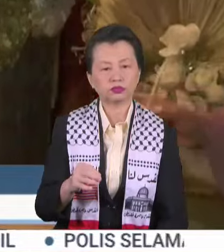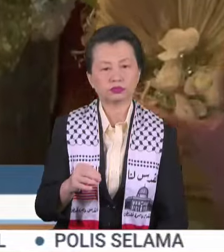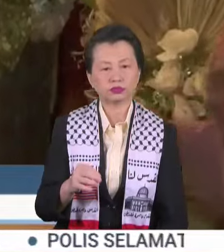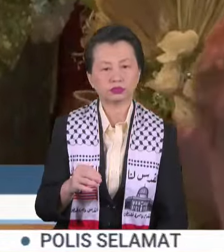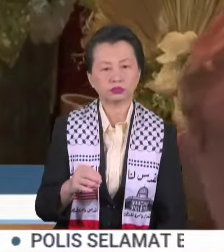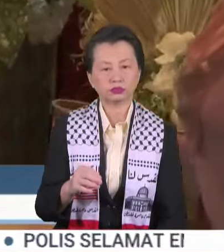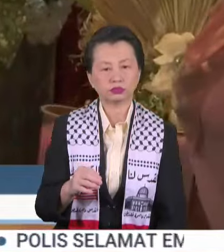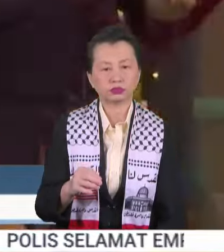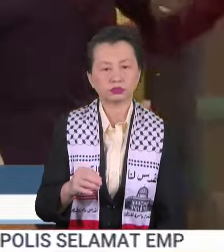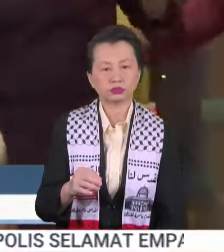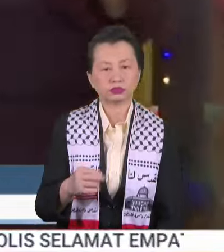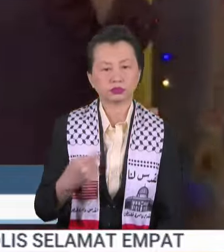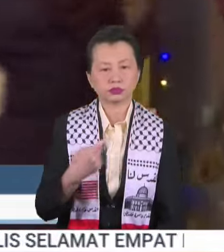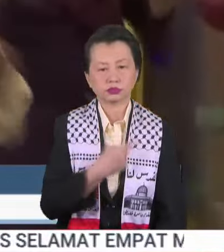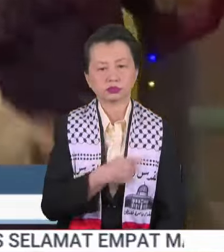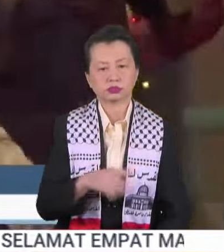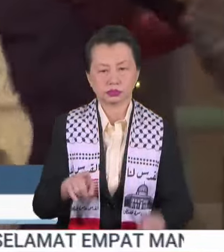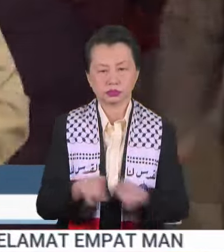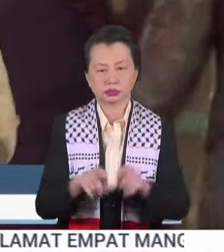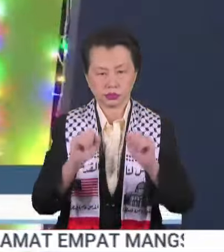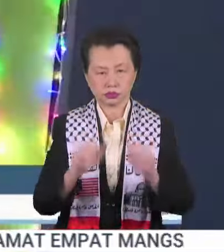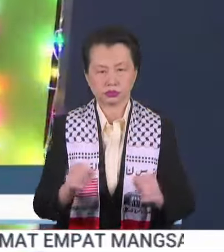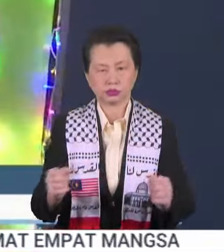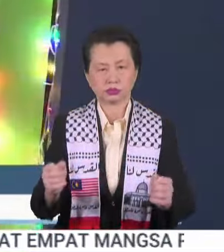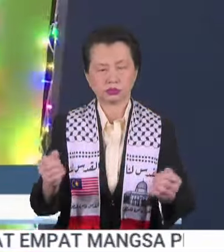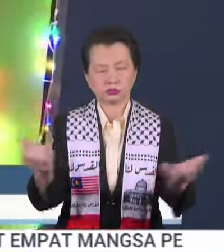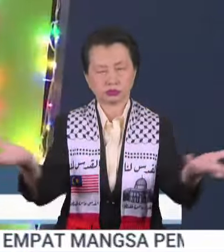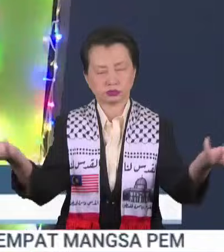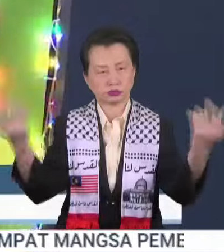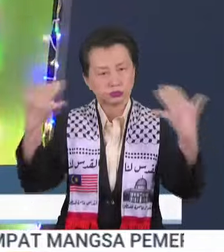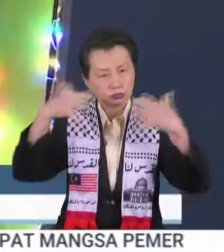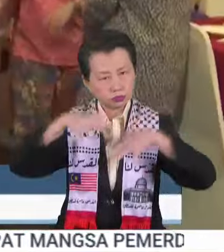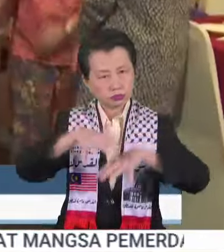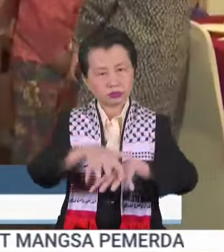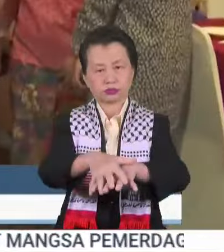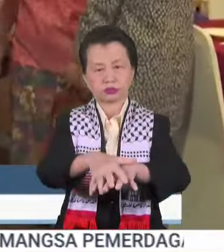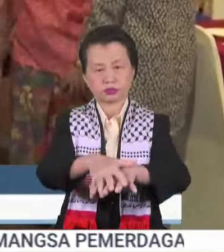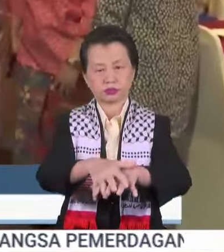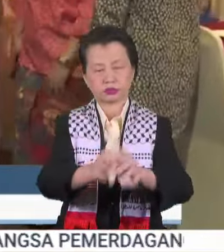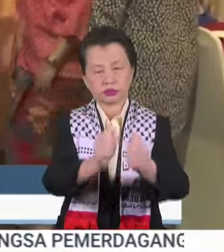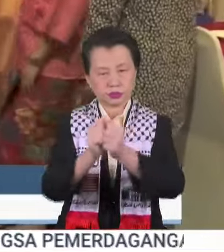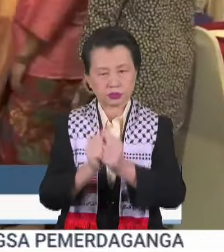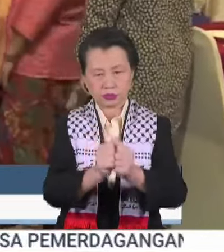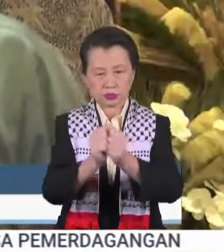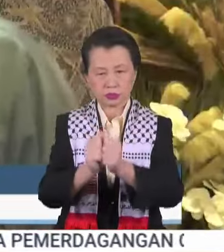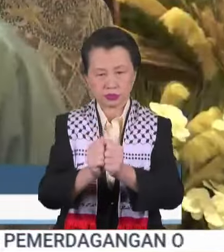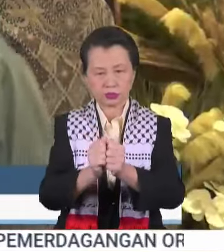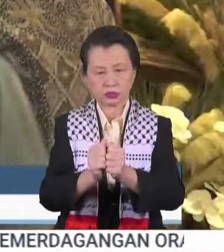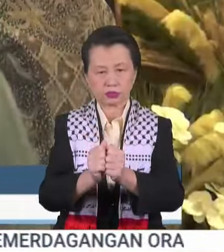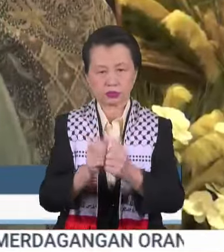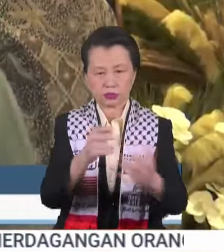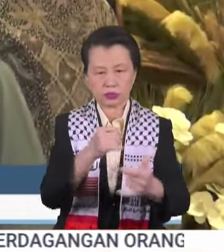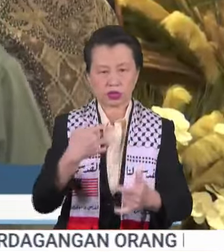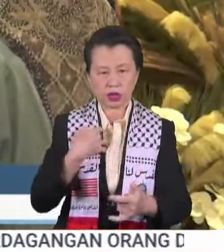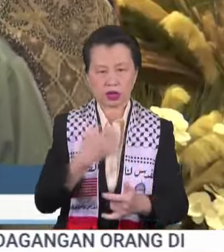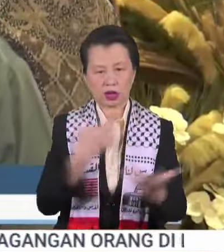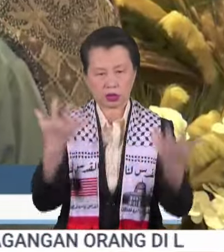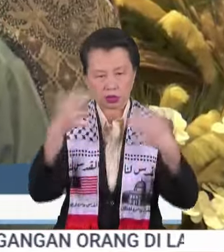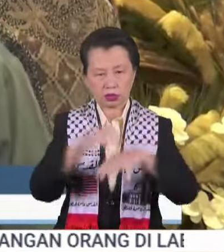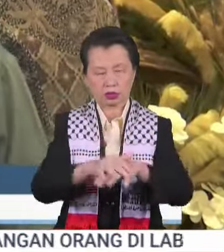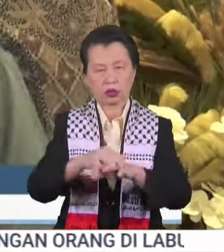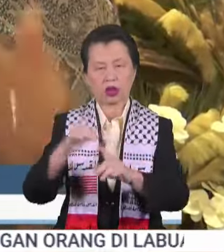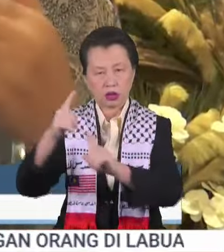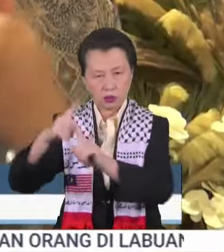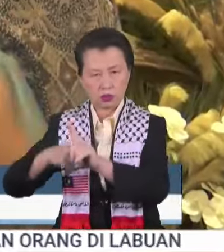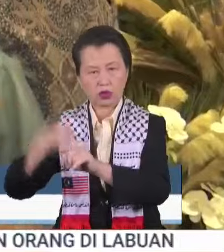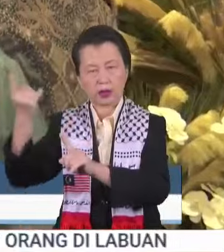banyak. Jadi kesempatan ini kita dapat kumpulkan mereka dalam satu majlis dan kebetulan tadi kita mengadakan perhimpunan bulanan